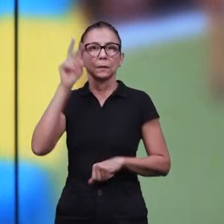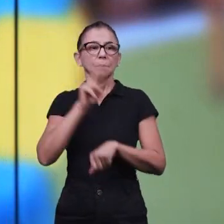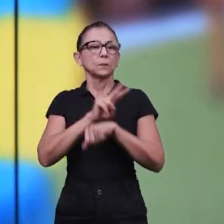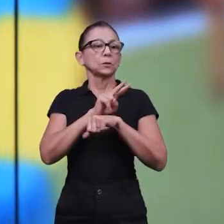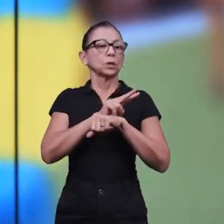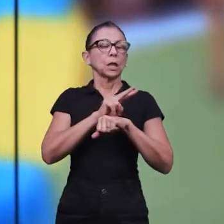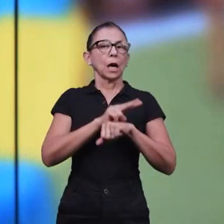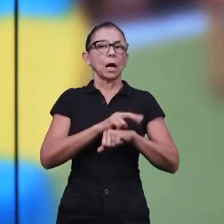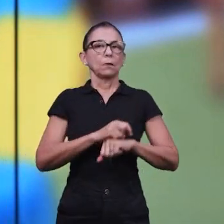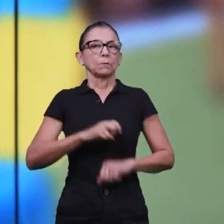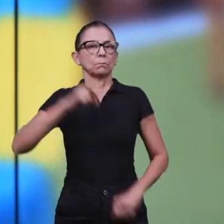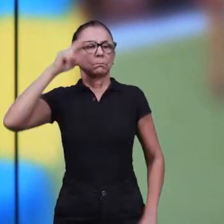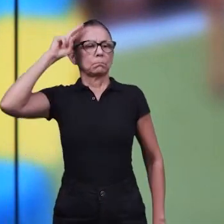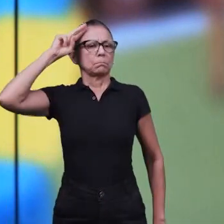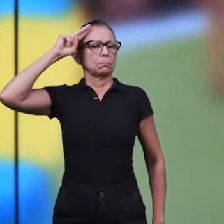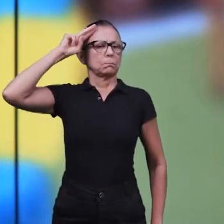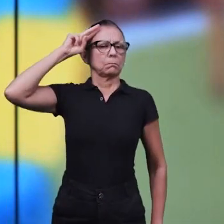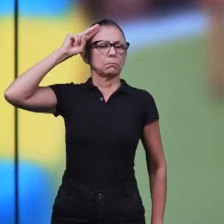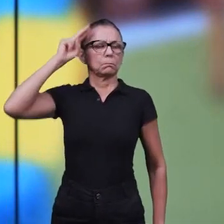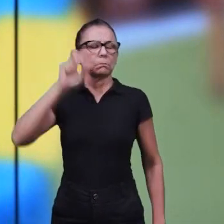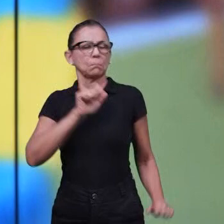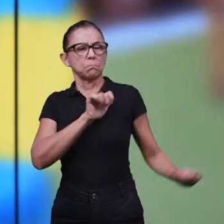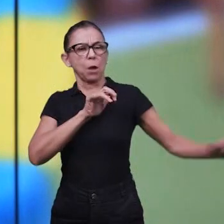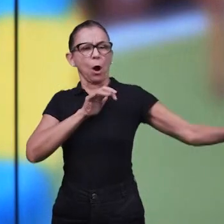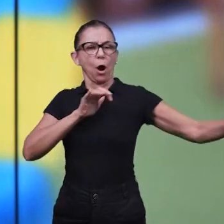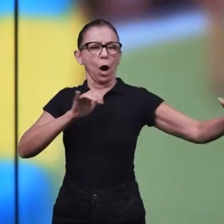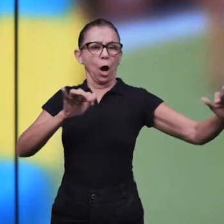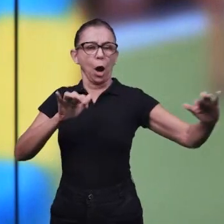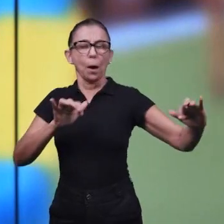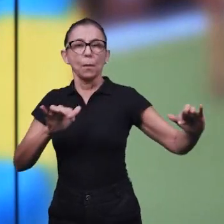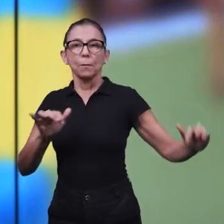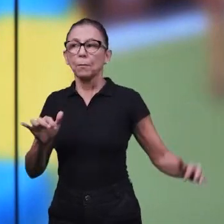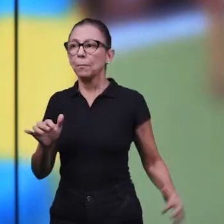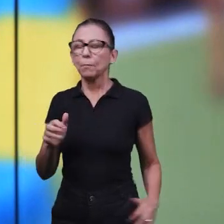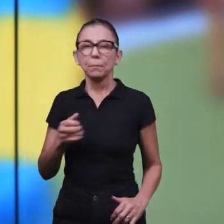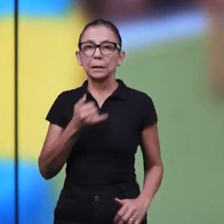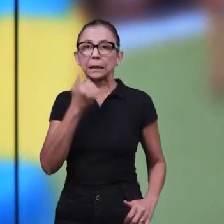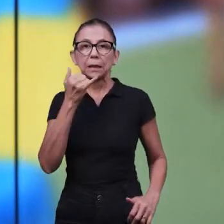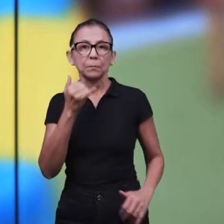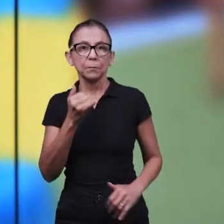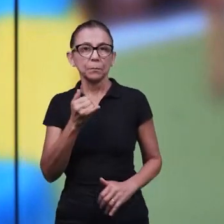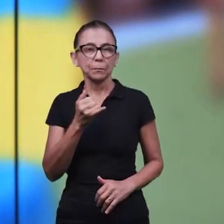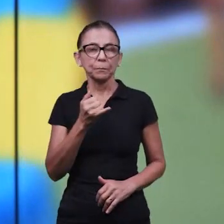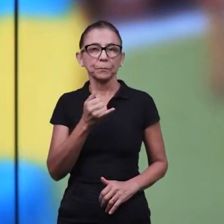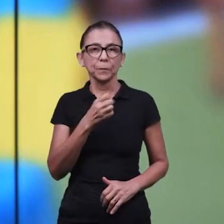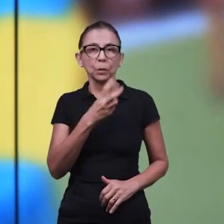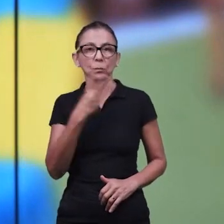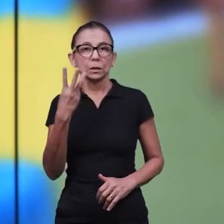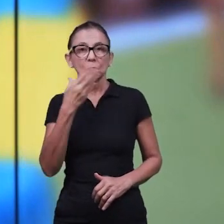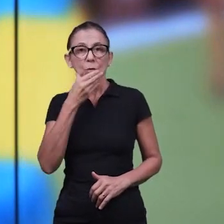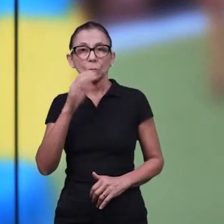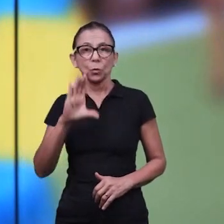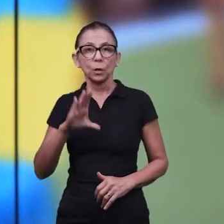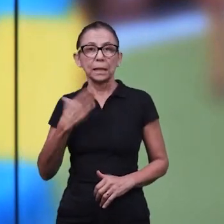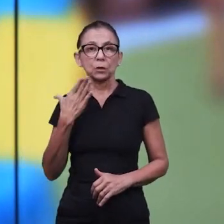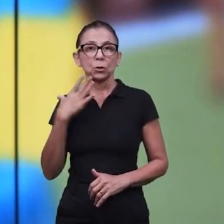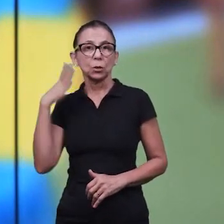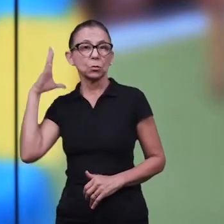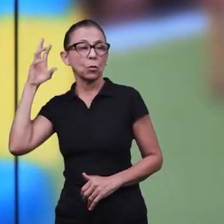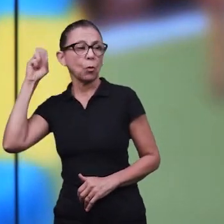chose simple, mais au même instant, 3 des voyants de David immédiatement se sont